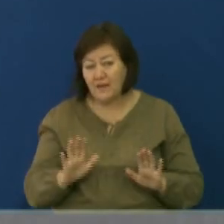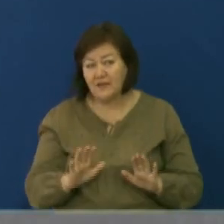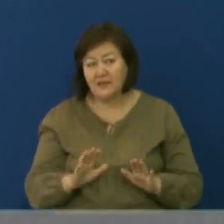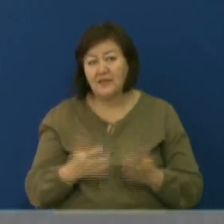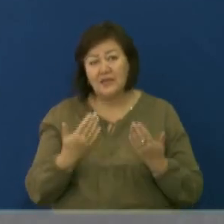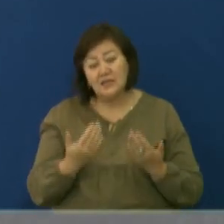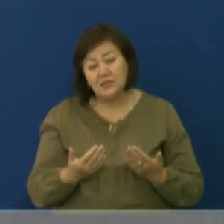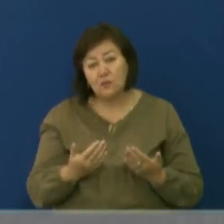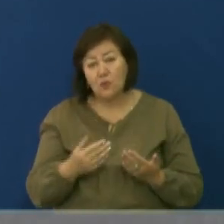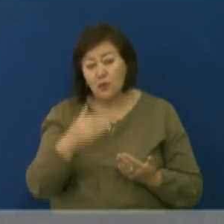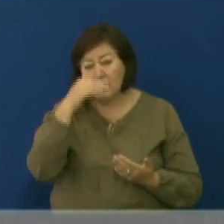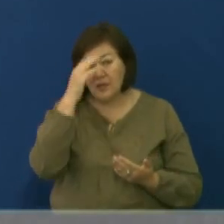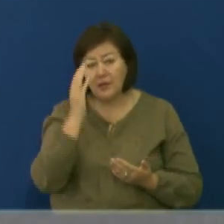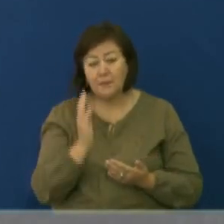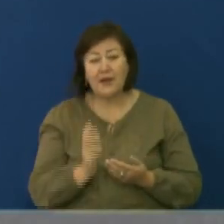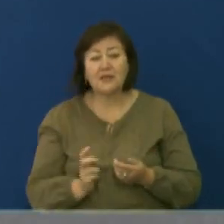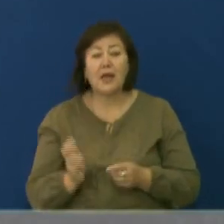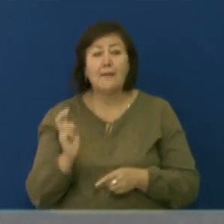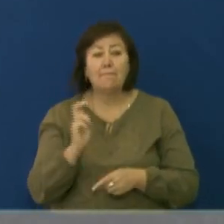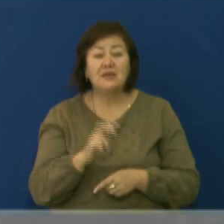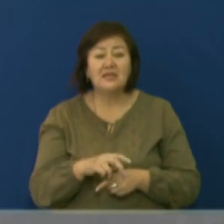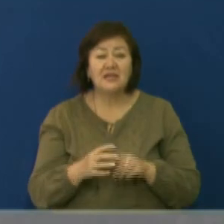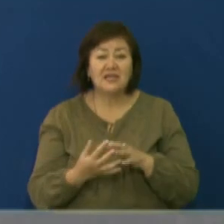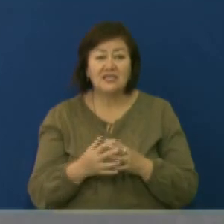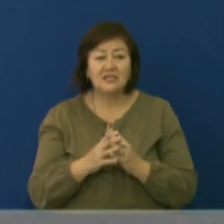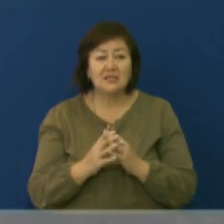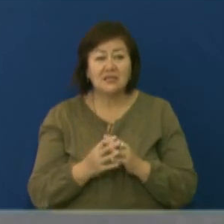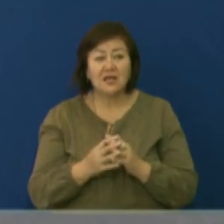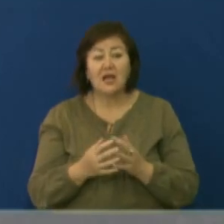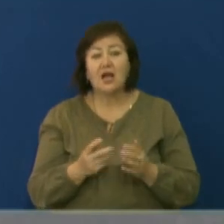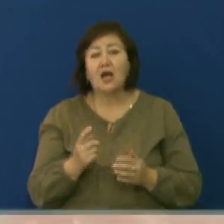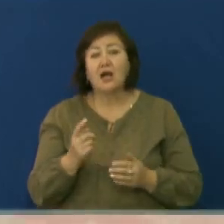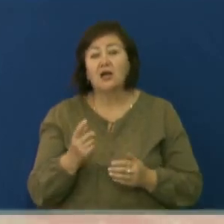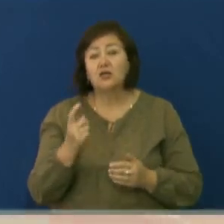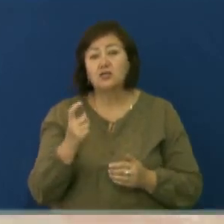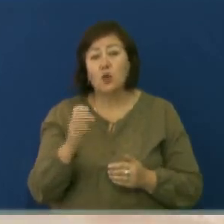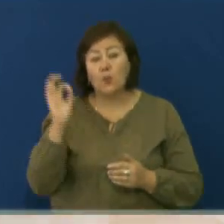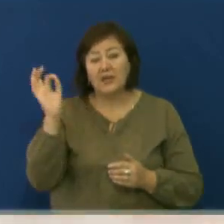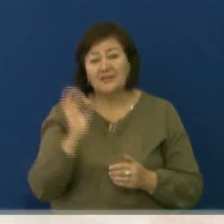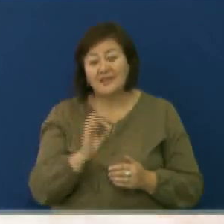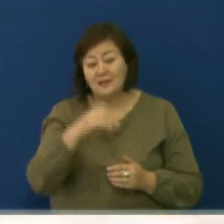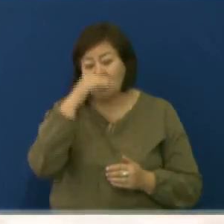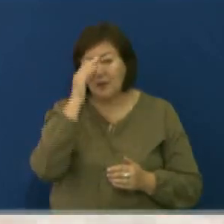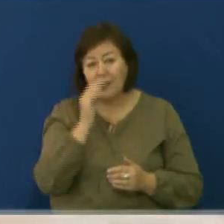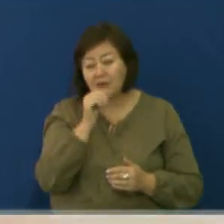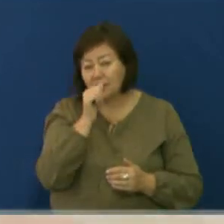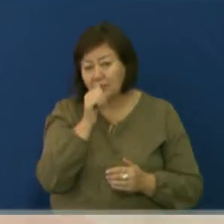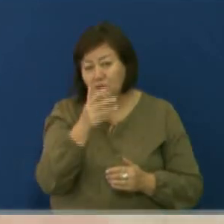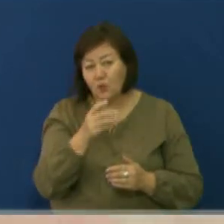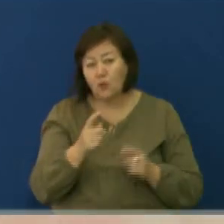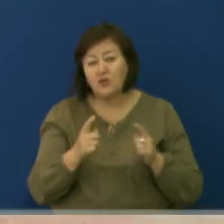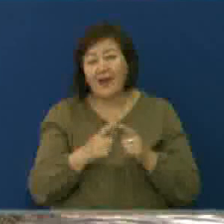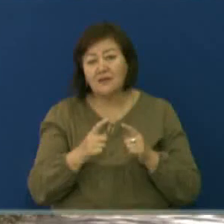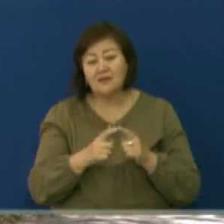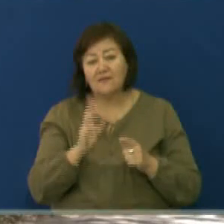ауылдан келген балалар көбілерінің енді жағдайлары 100 мыңнан квартира алып жатуға келмейді. Қалай дегенмен де студенттер үшін жатақхана